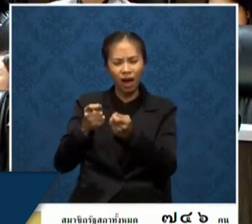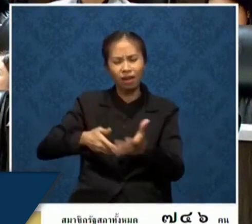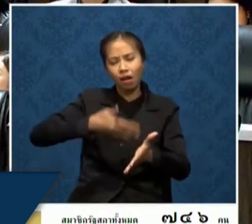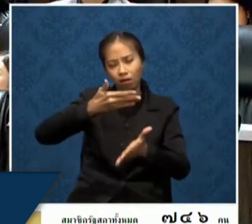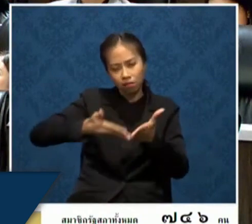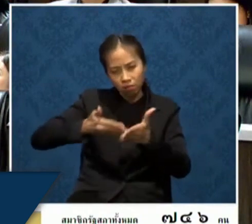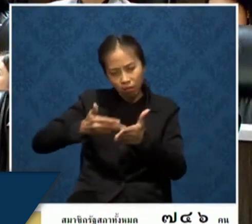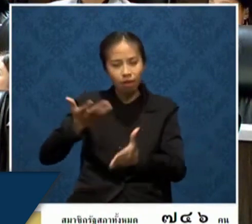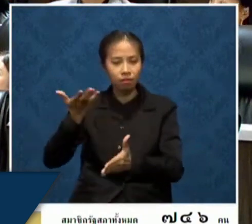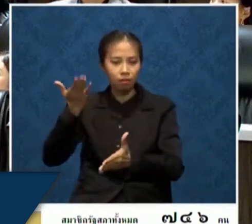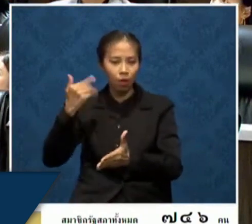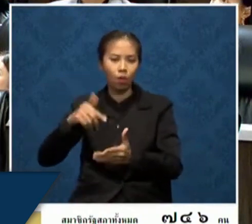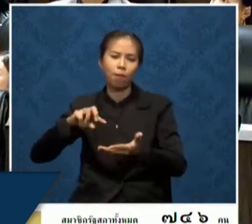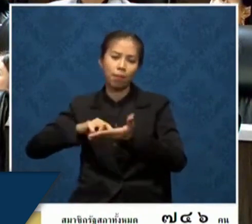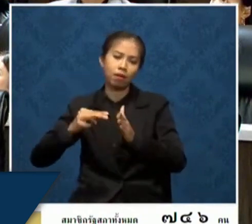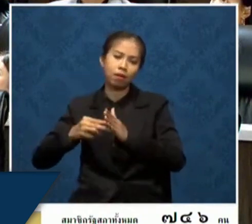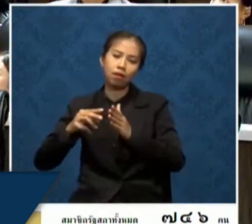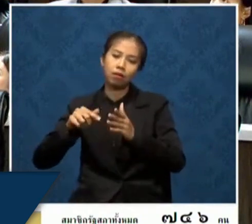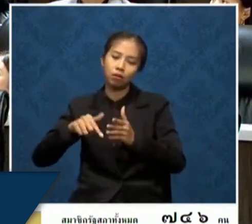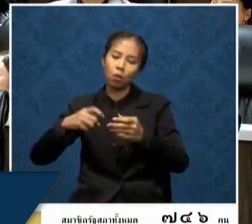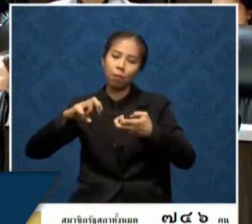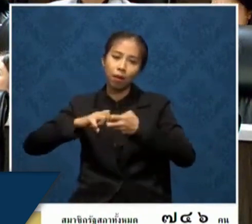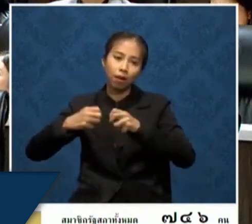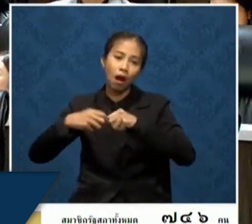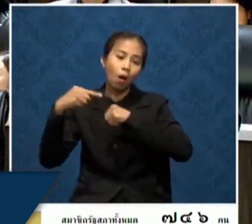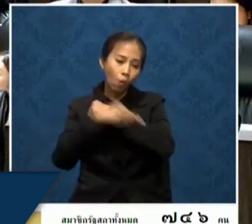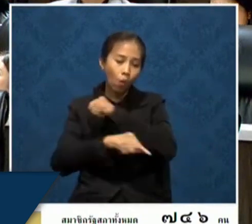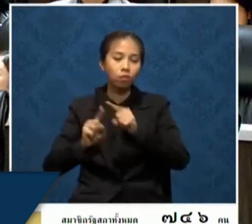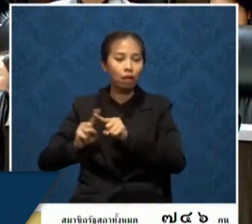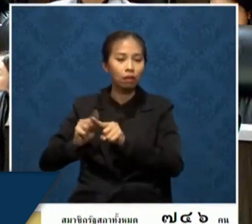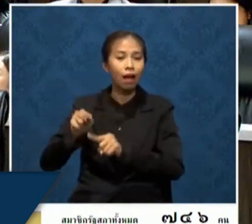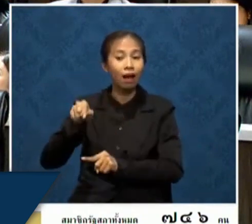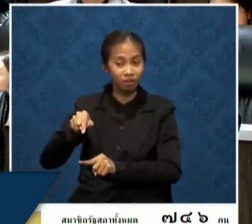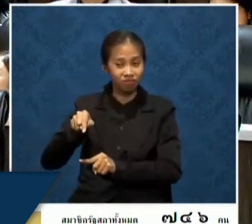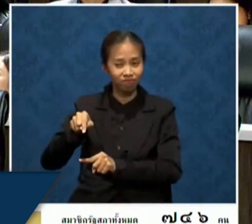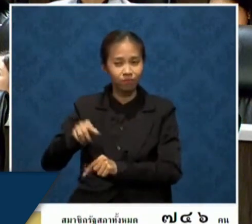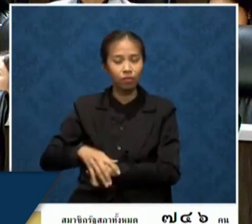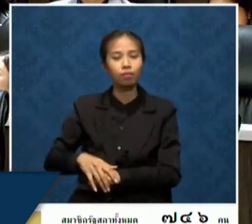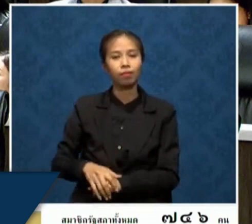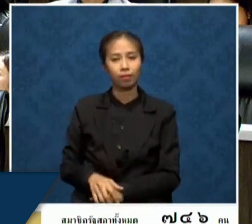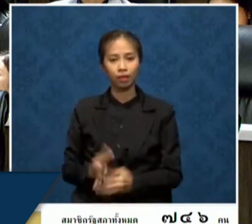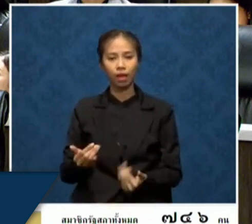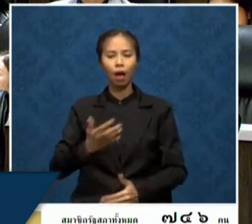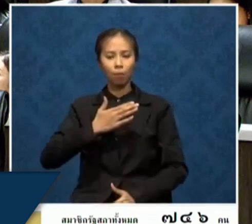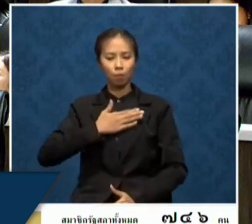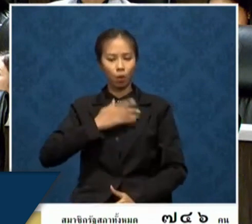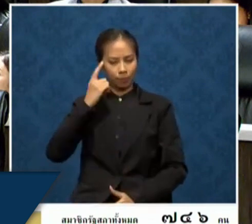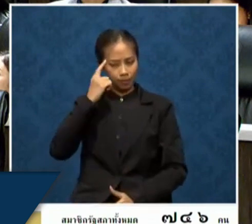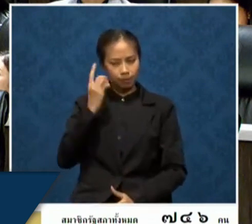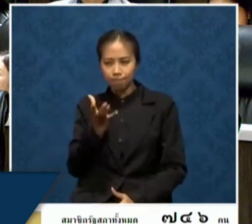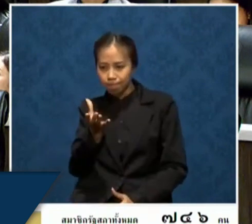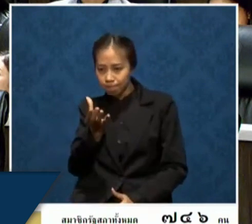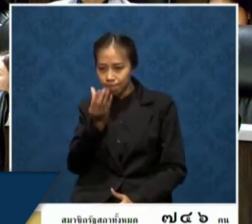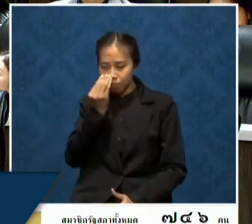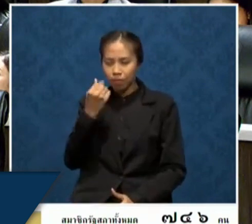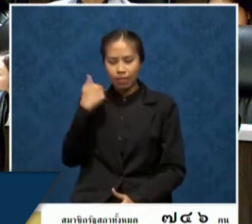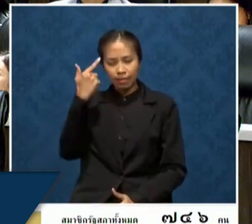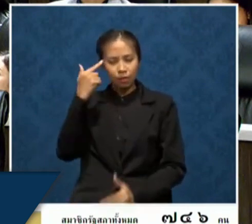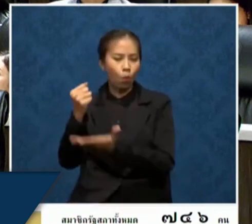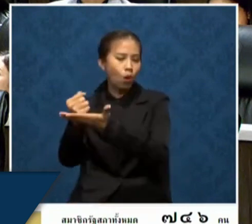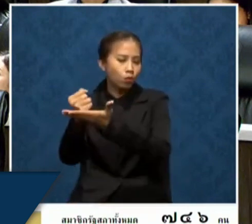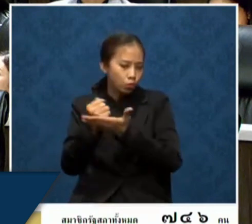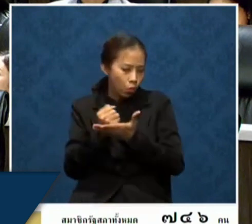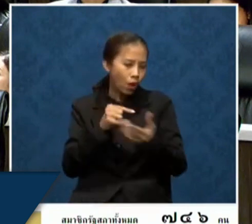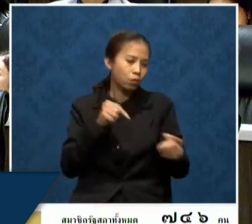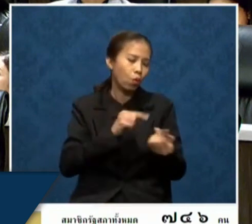เหตุการคอร์รัปชันผมติดตามนโยบายนี้เพราะคิดว่าจะมาทดแทนนโยบายเขตเศรษฐกิจพิเศษมาแก้ปัญหาหรืออุดรอยรั่ว